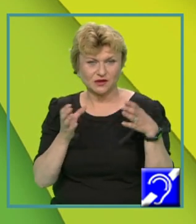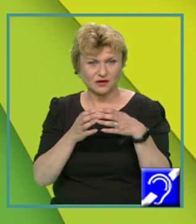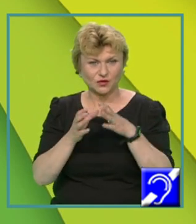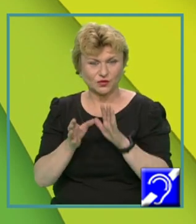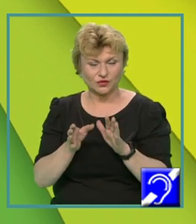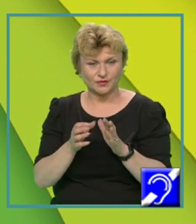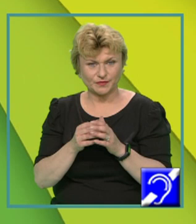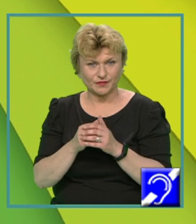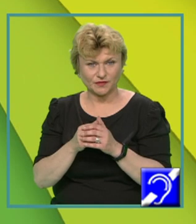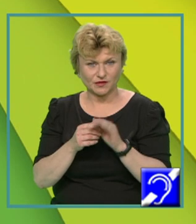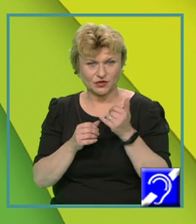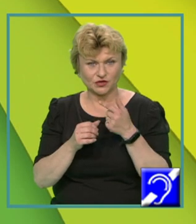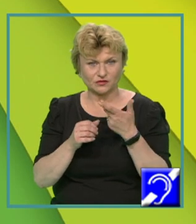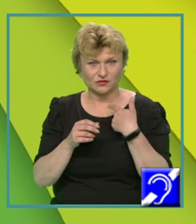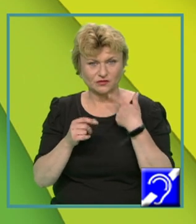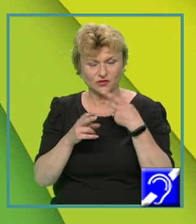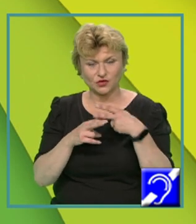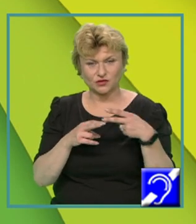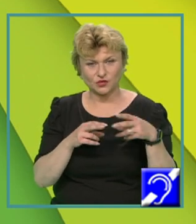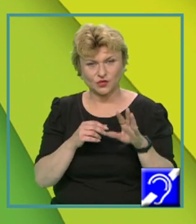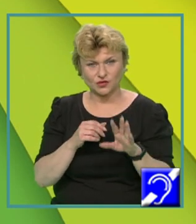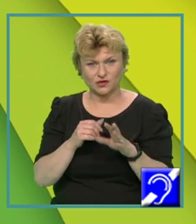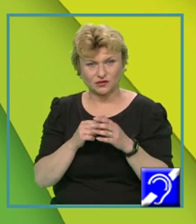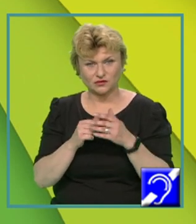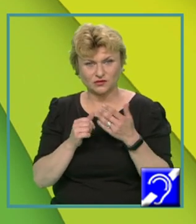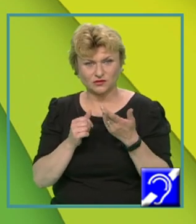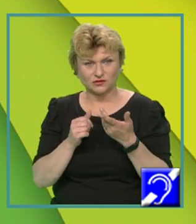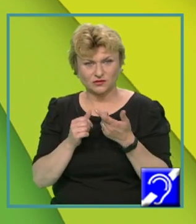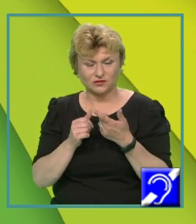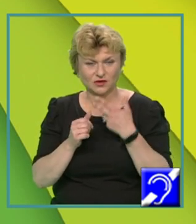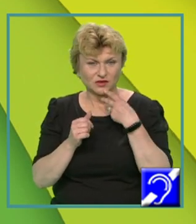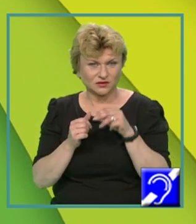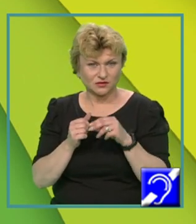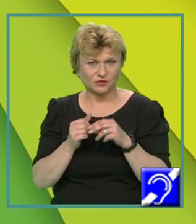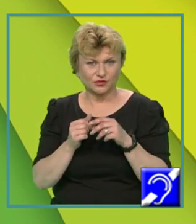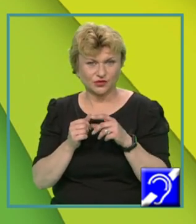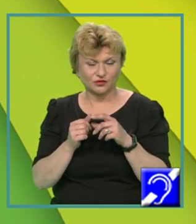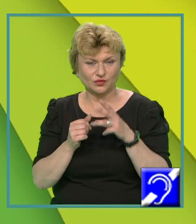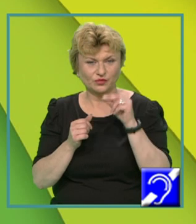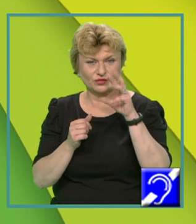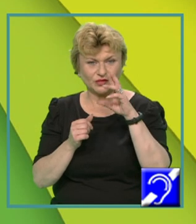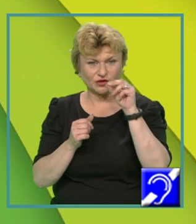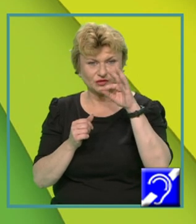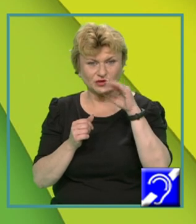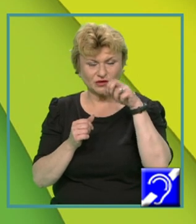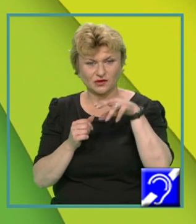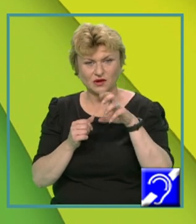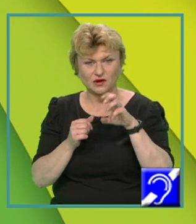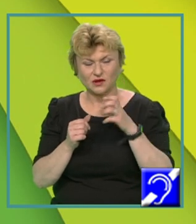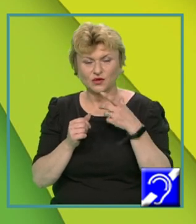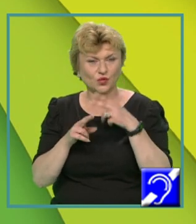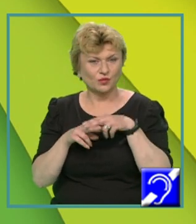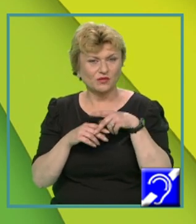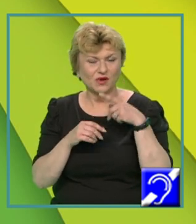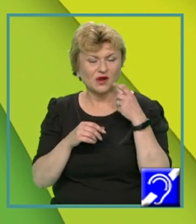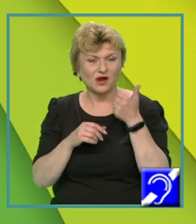stomac. Sucul gastric conține enzime, iată pepsina, am dat ca exemplu, pepsina atacă proteinele sau gelatinaza atacă gelatina sau